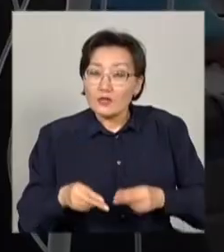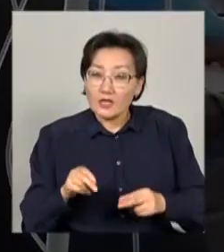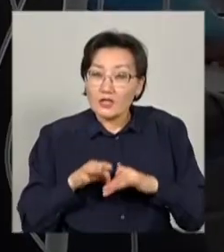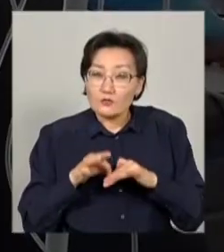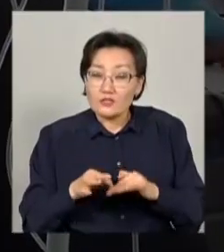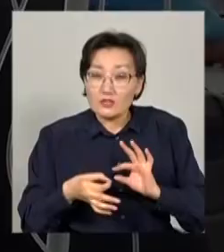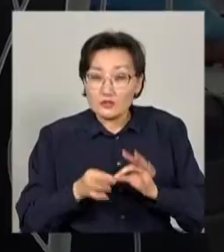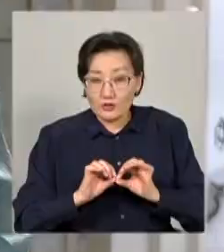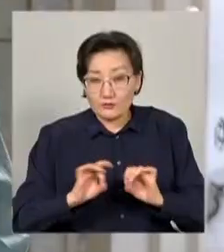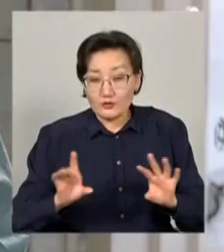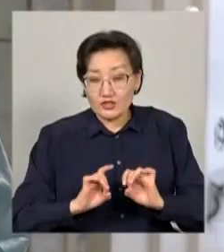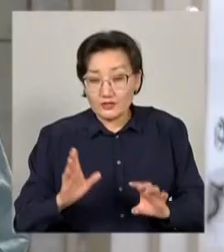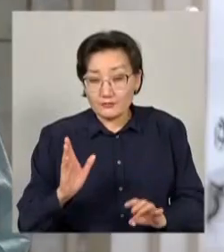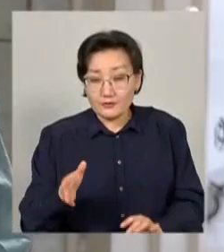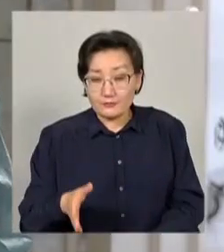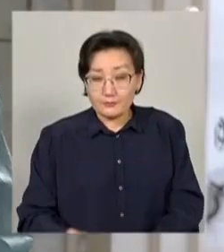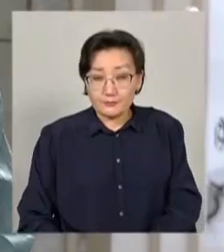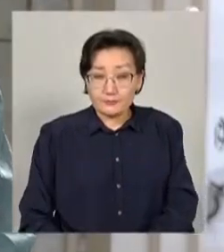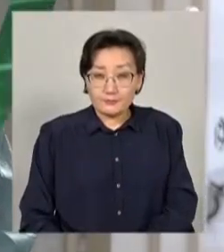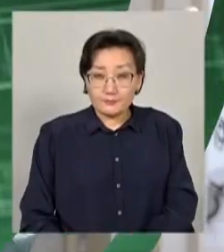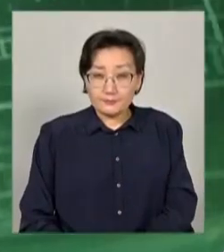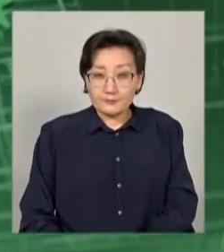өтті? Толығырақ мен Жадыр Омаржан тарқатамын.